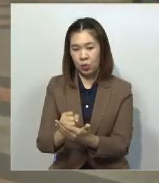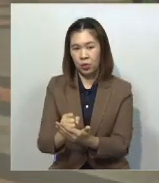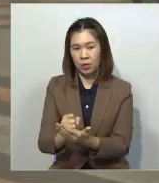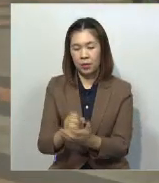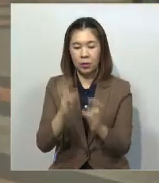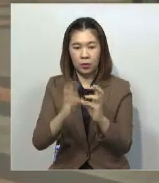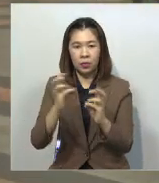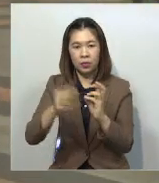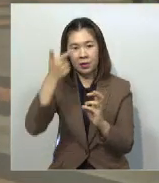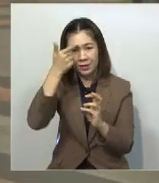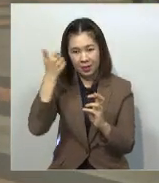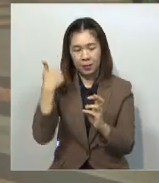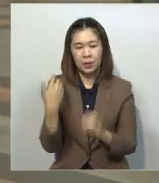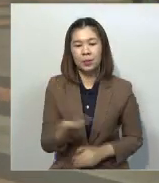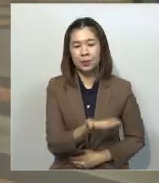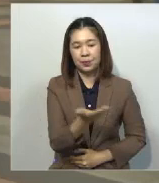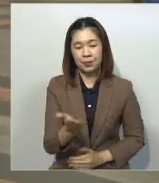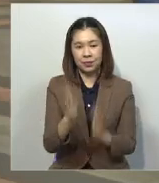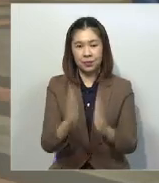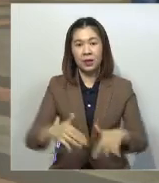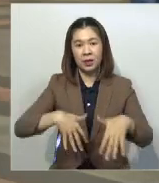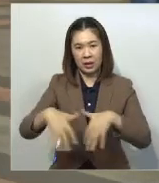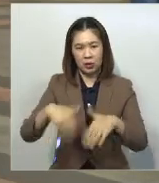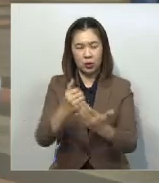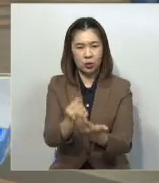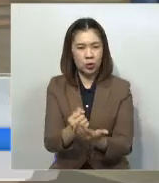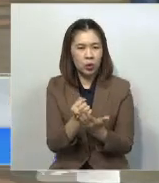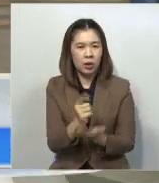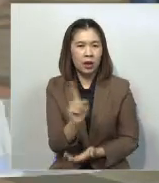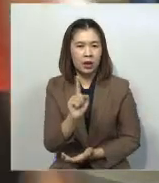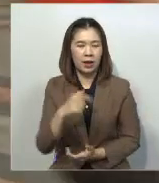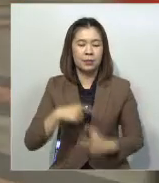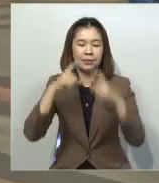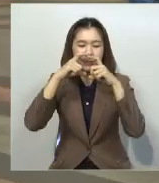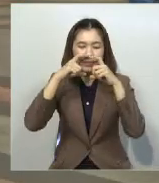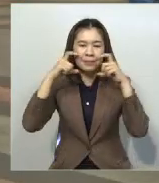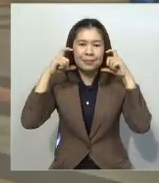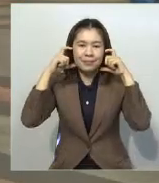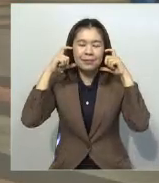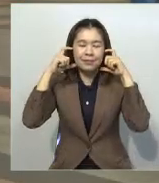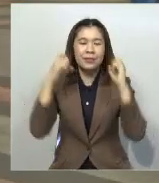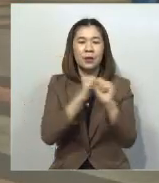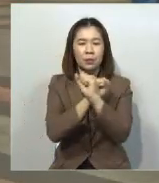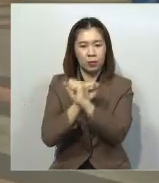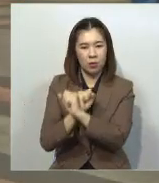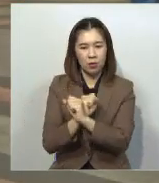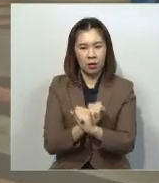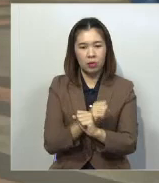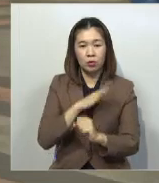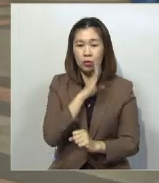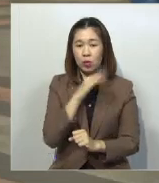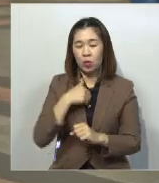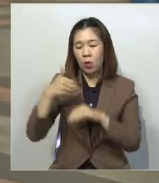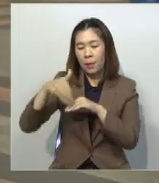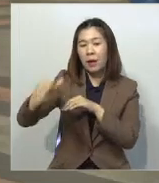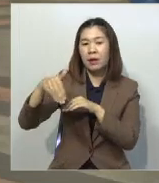วนะครับหนึ่งส่วนที่ประชาชนครับสามารถที่จะช่วยได้นะครับนั่นก็คือการใส่หน้ากากอนามัยแบบนี้นะครับเมื่อจำเป็นที่จะต้องออกนอกพื้นที่